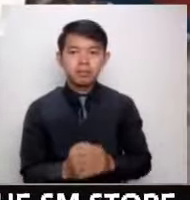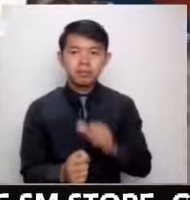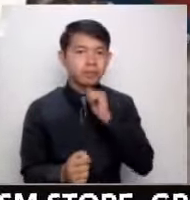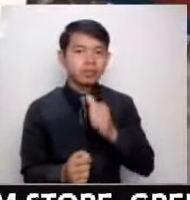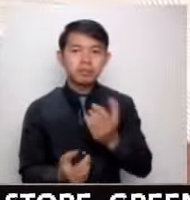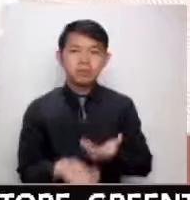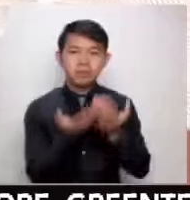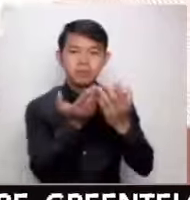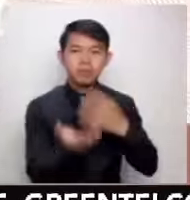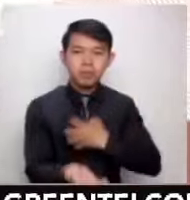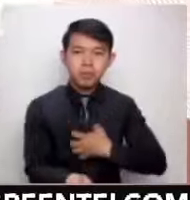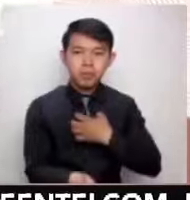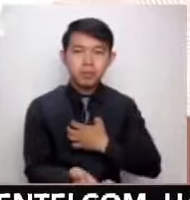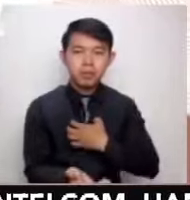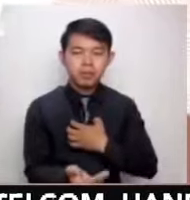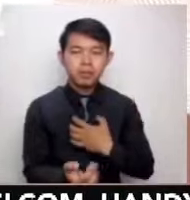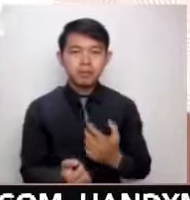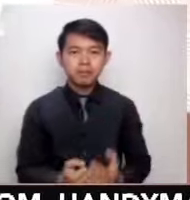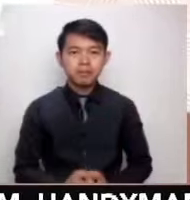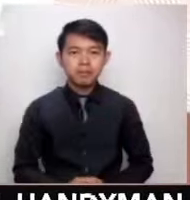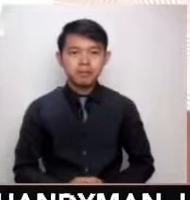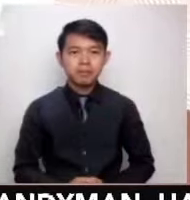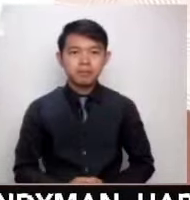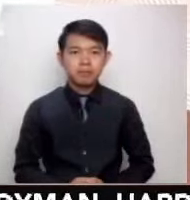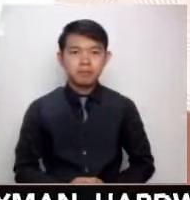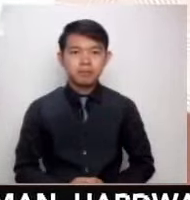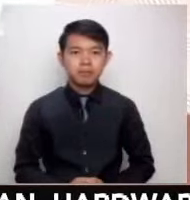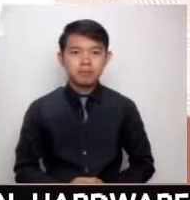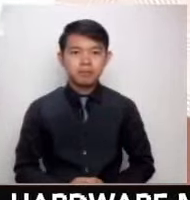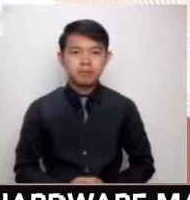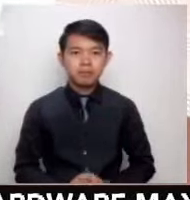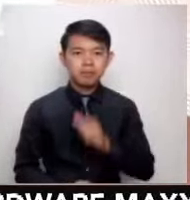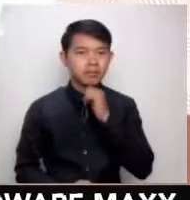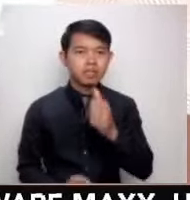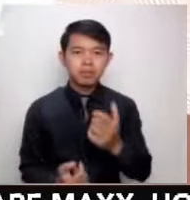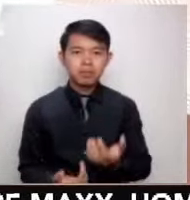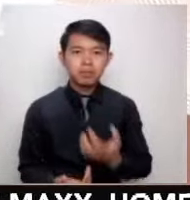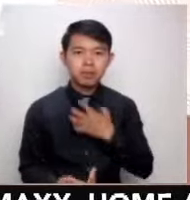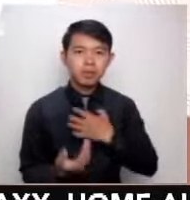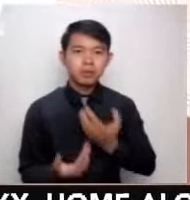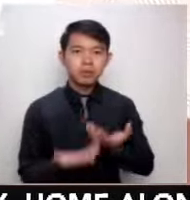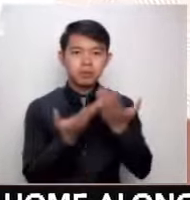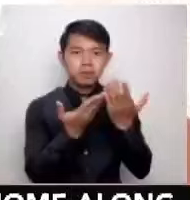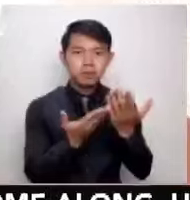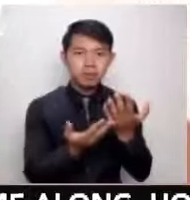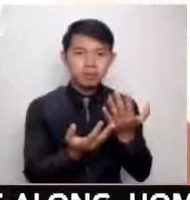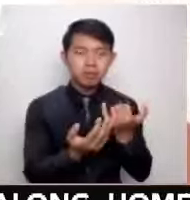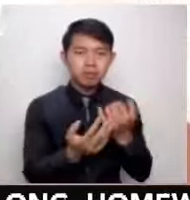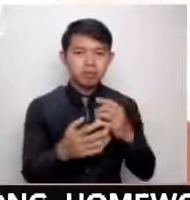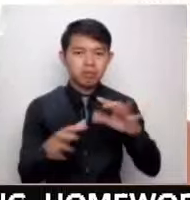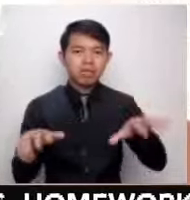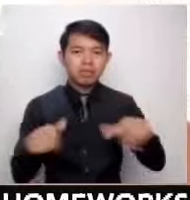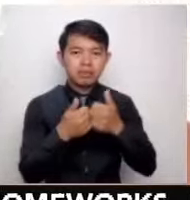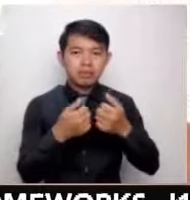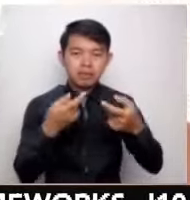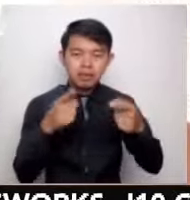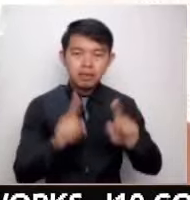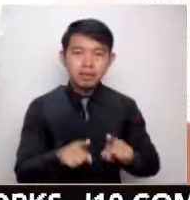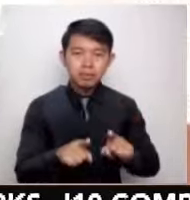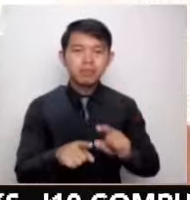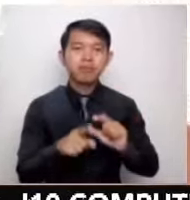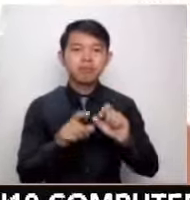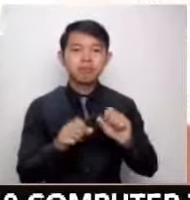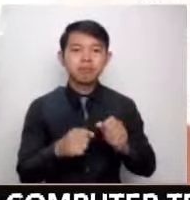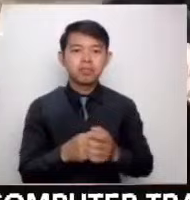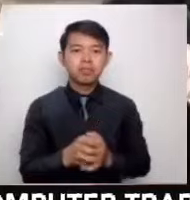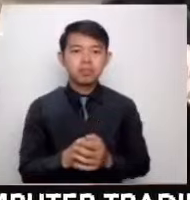reklamo. Ay, wala may kuha na sir, baso sir. Kaya ano, disgrasya, pero ang amo lang kikuha na ito, ano, wagi